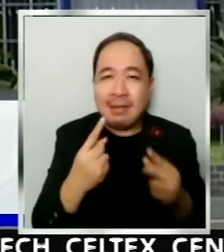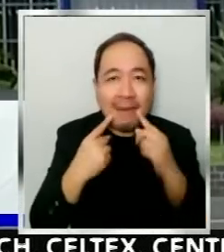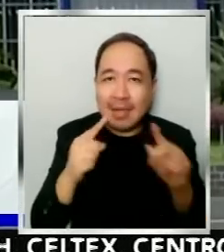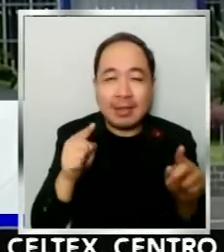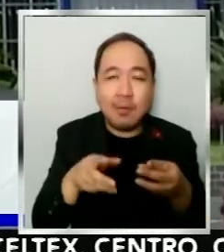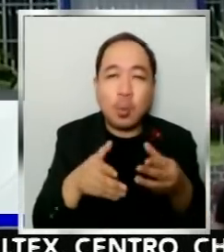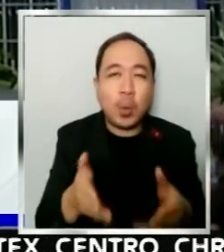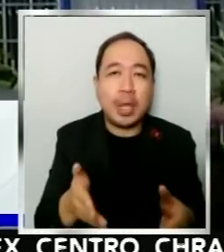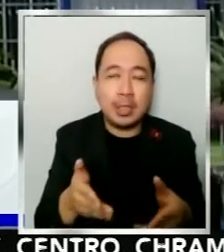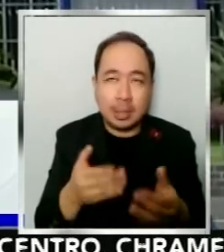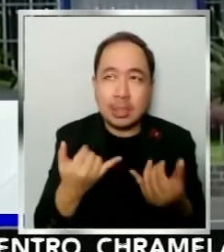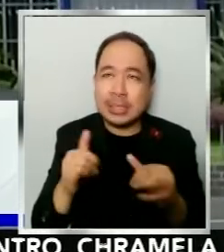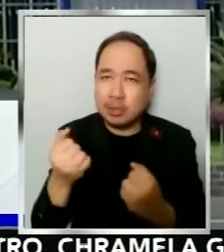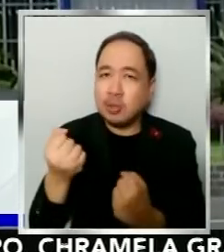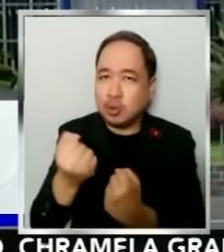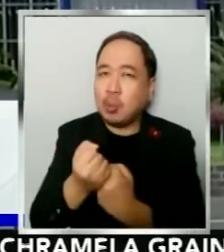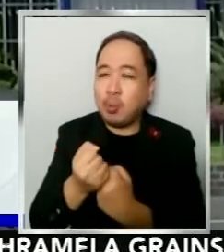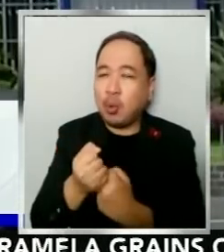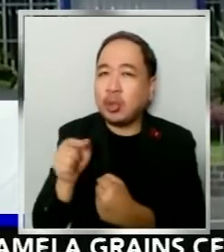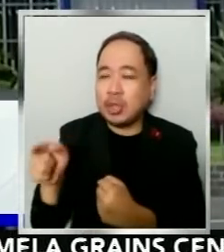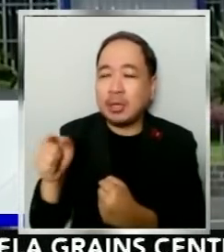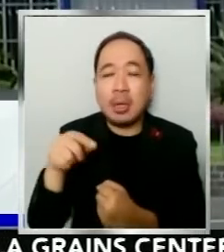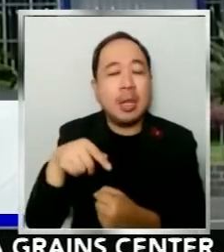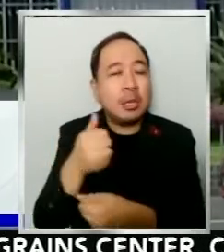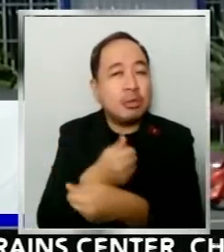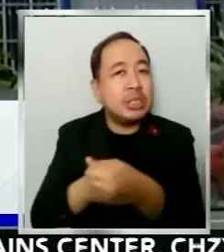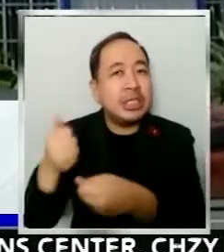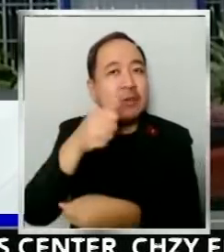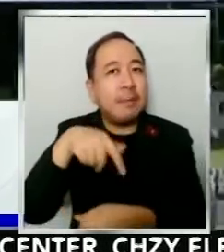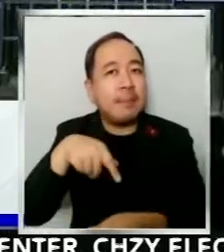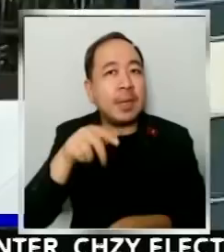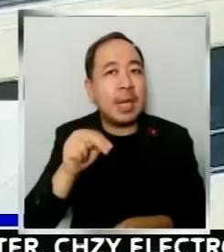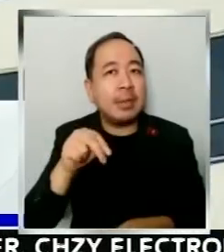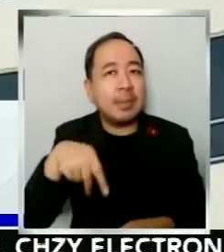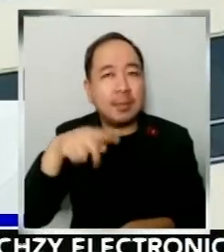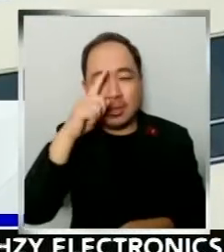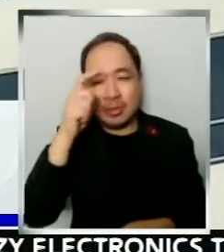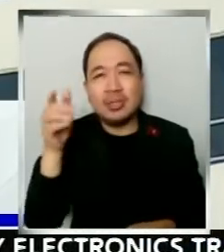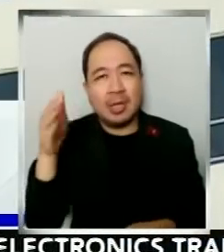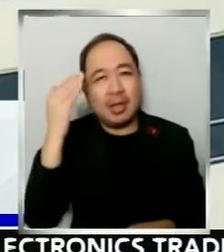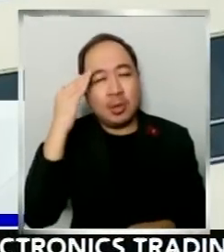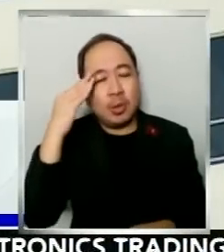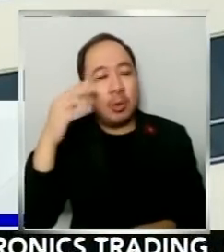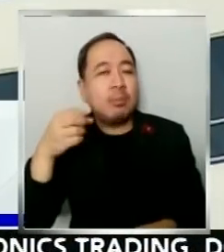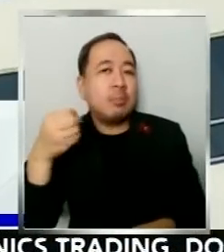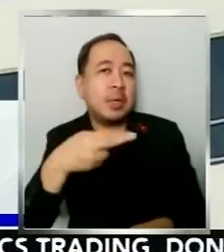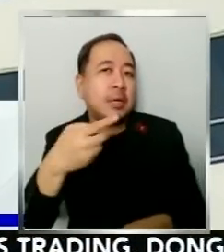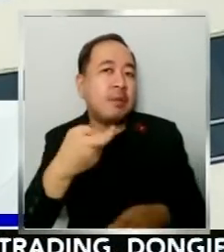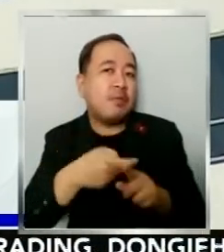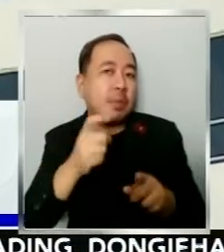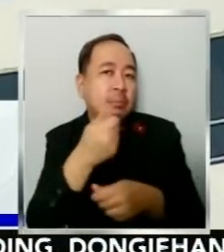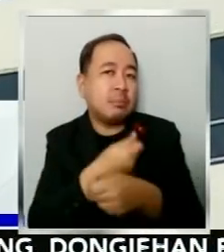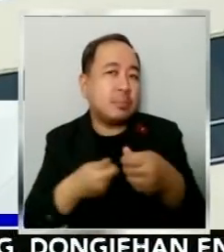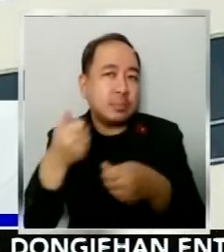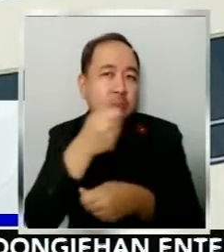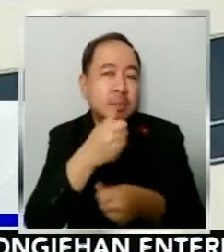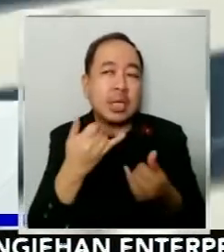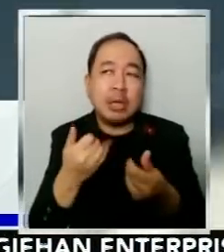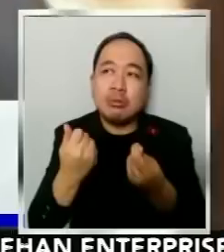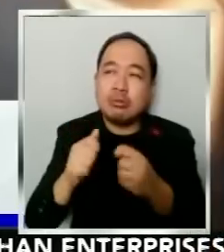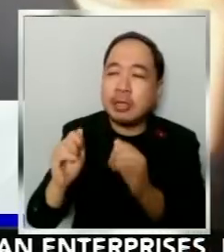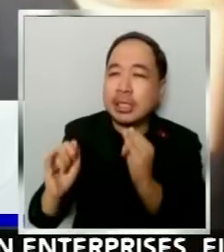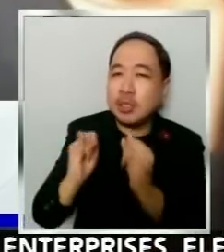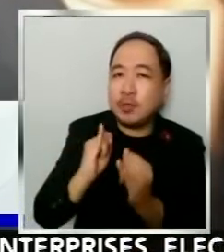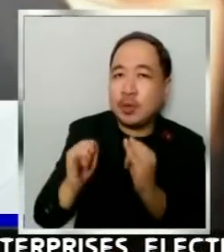PNP Chief Rodolfo Azurin dahil alam niyang ito'y utos ng mas nakatataas sa kanya. Kinukuha pa namin ang pahayag ng PNP at ng DILG kaugnay